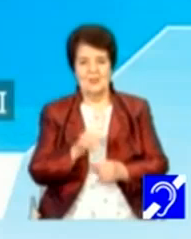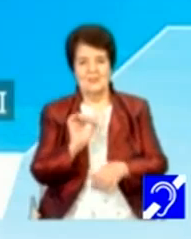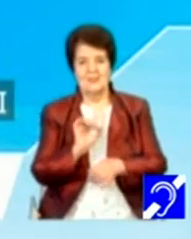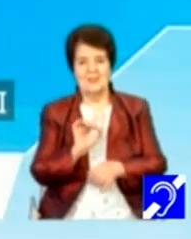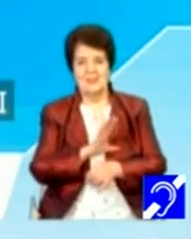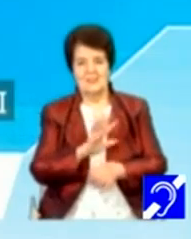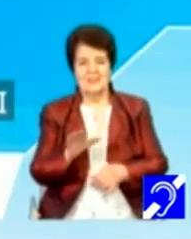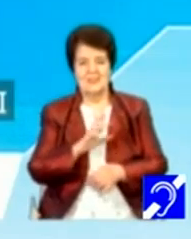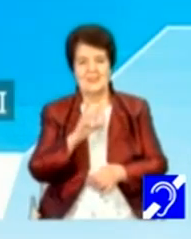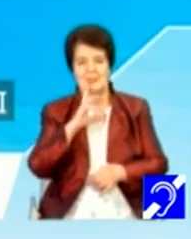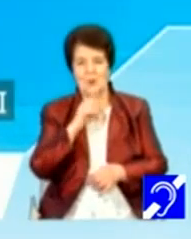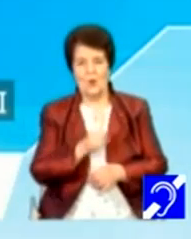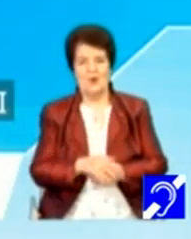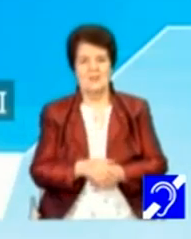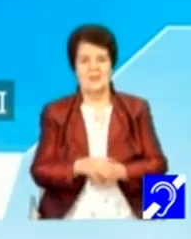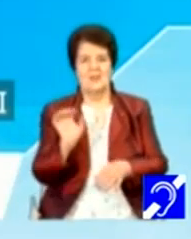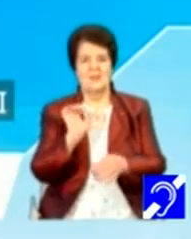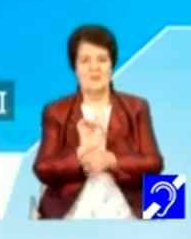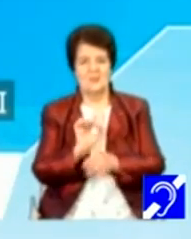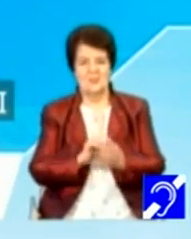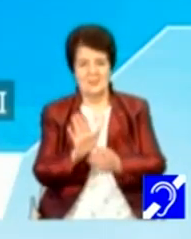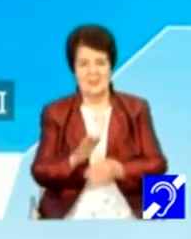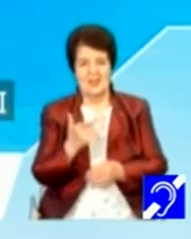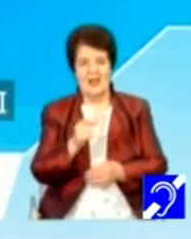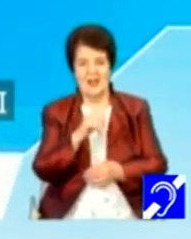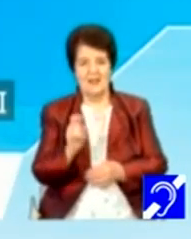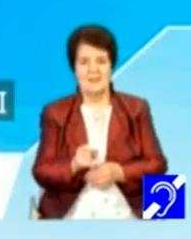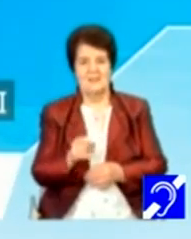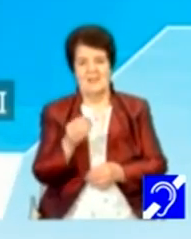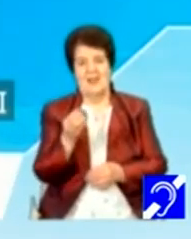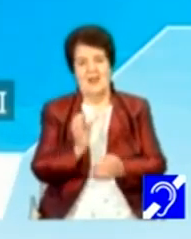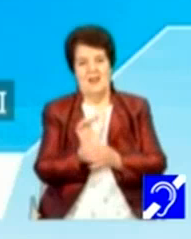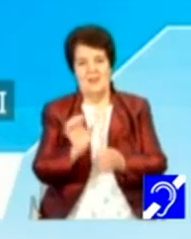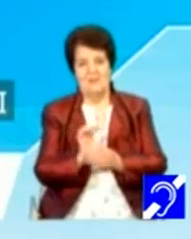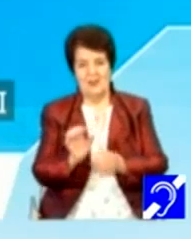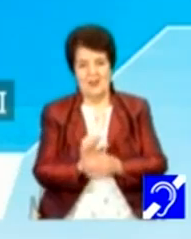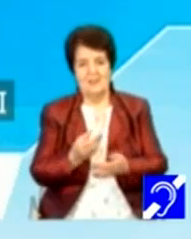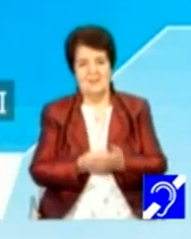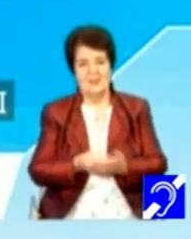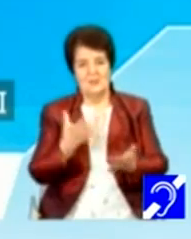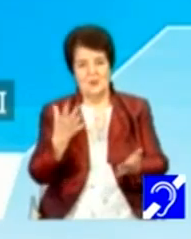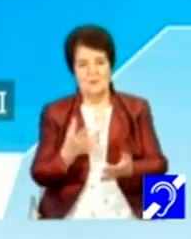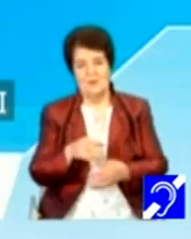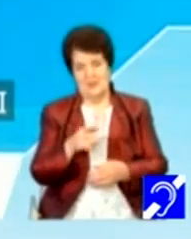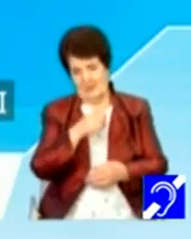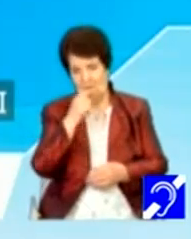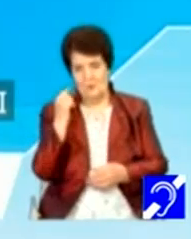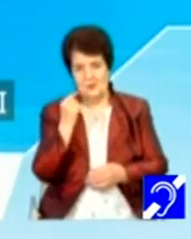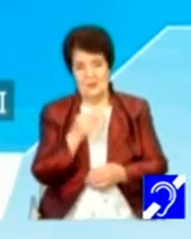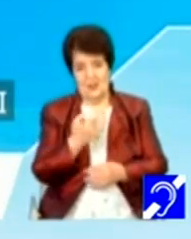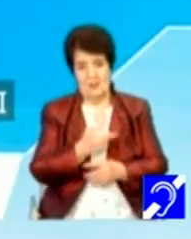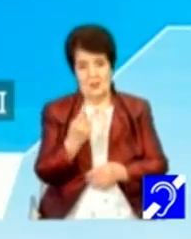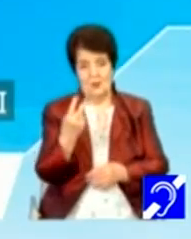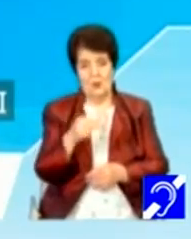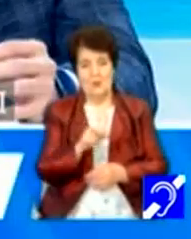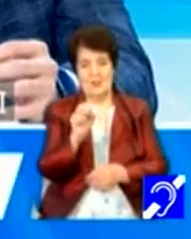vinurile noastre nu mai sunt bune și le-a pus embargo și prețurile la gazul livrat pentru Republica Moldova s-a scumpit. A intervenit șantajul. Deci